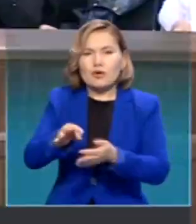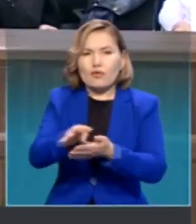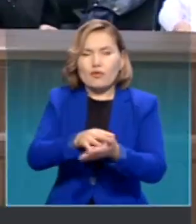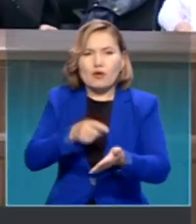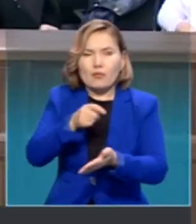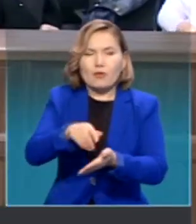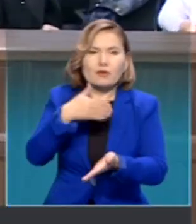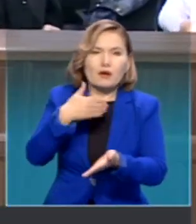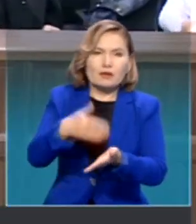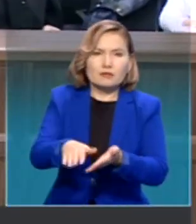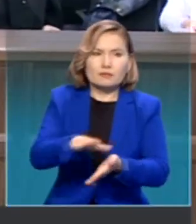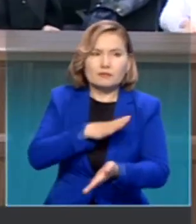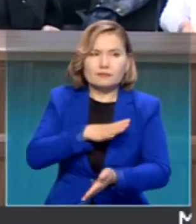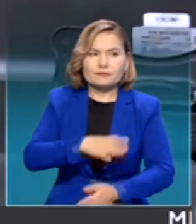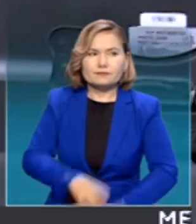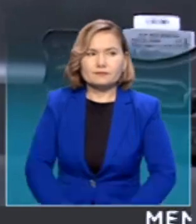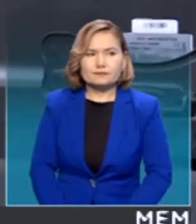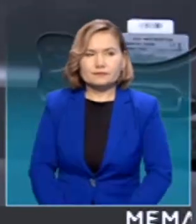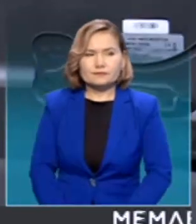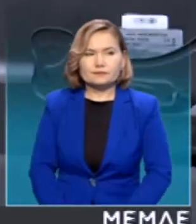өтініштердің ешқайсысын мақұлдамады.